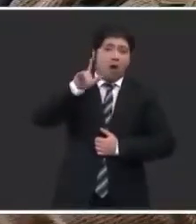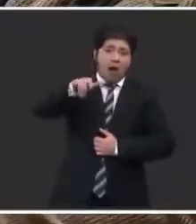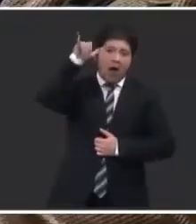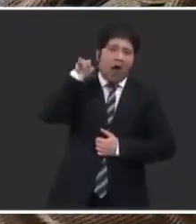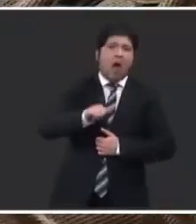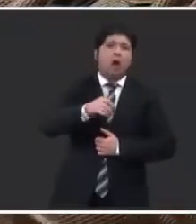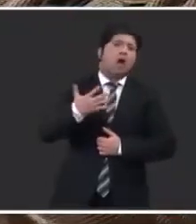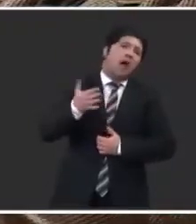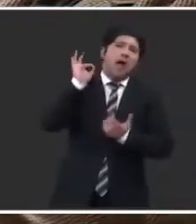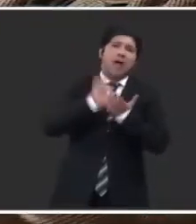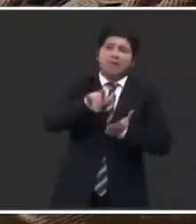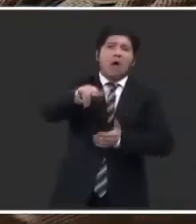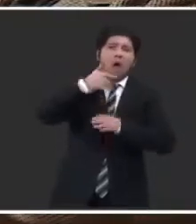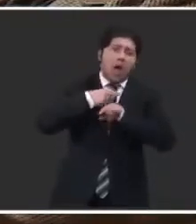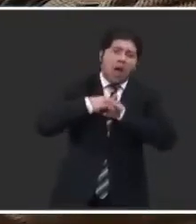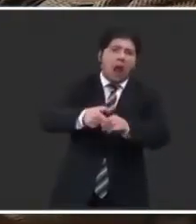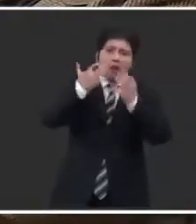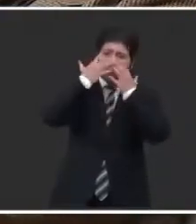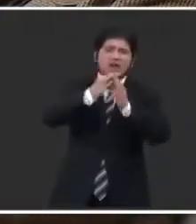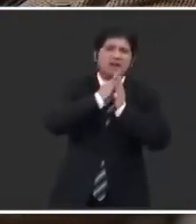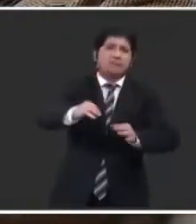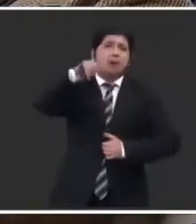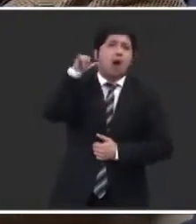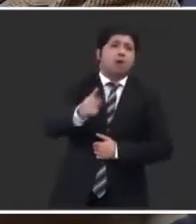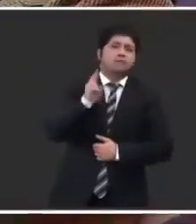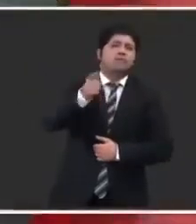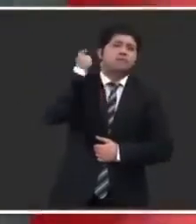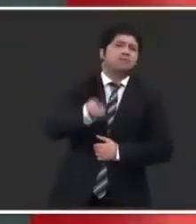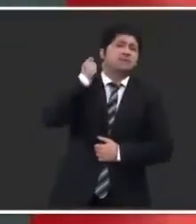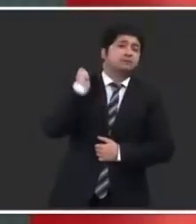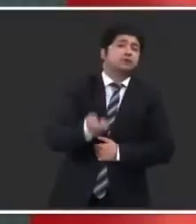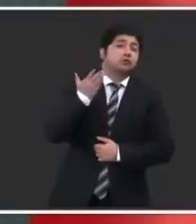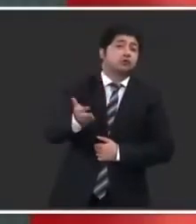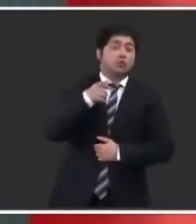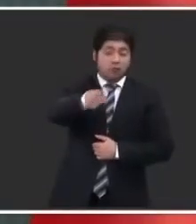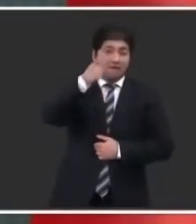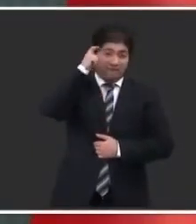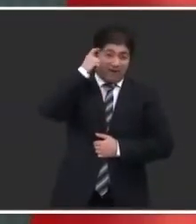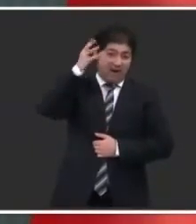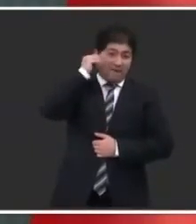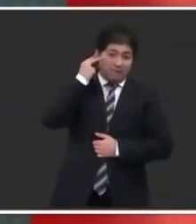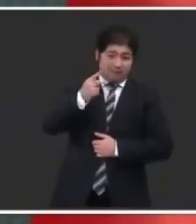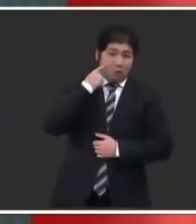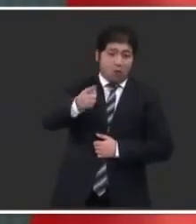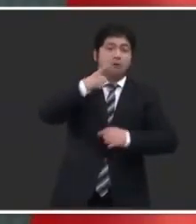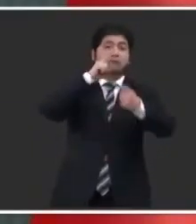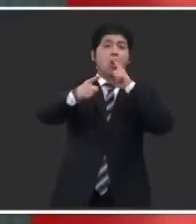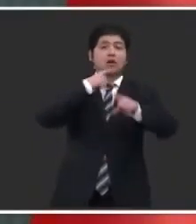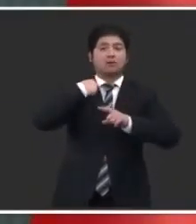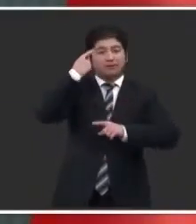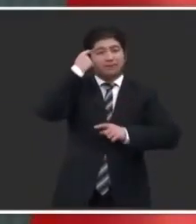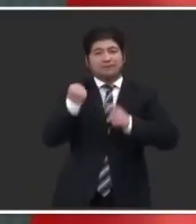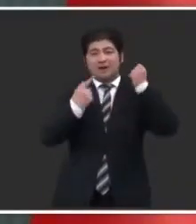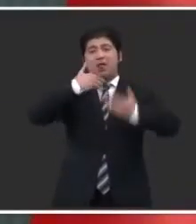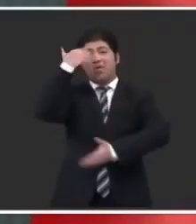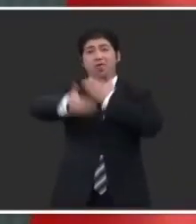analarının ak sütü gibi helal haklarıdır amacımız bu kavramlarla siyasi Polemik çıkarmak